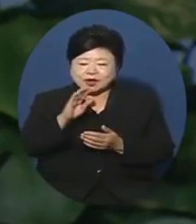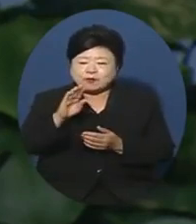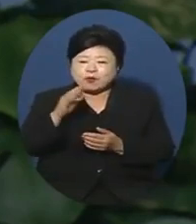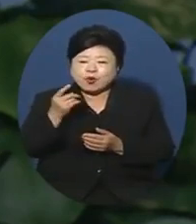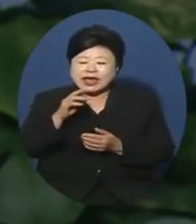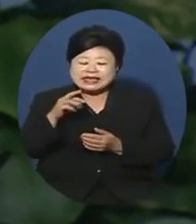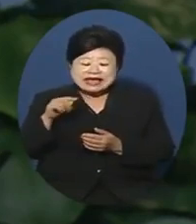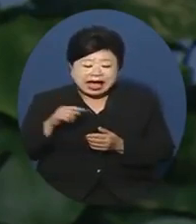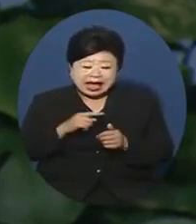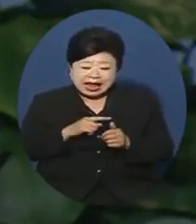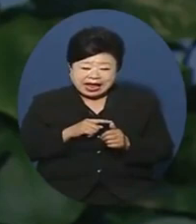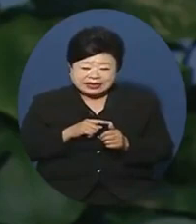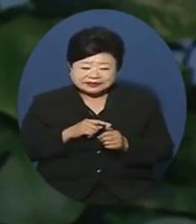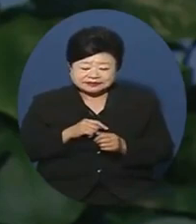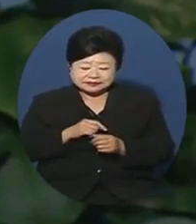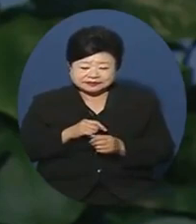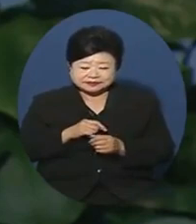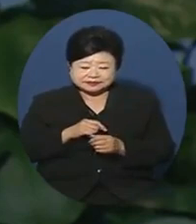보혜사가